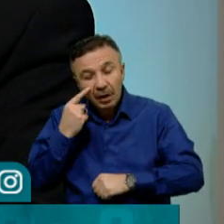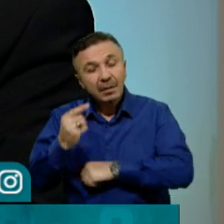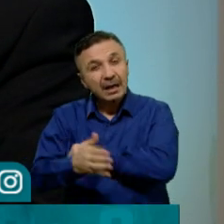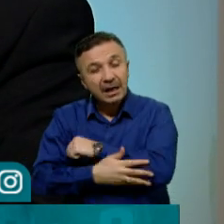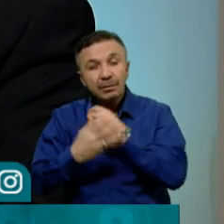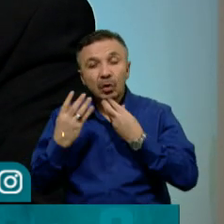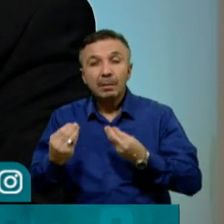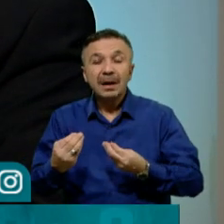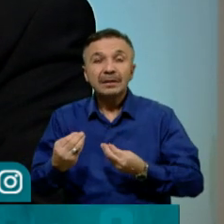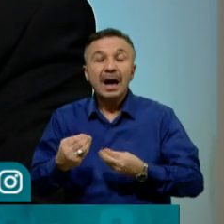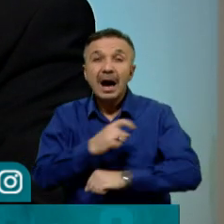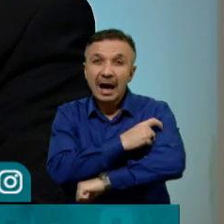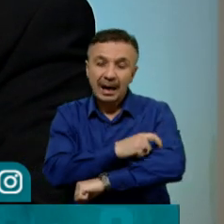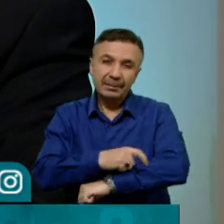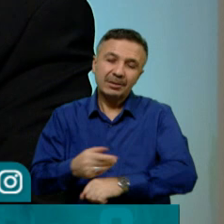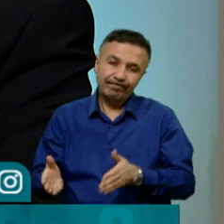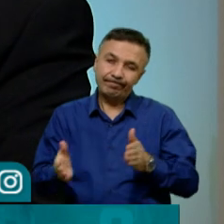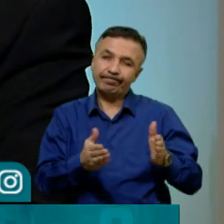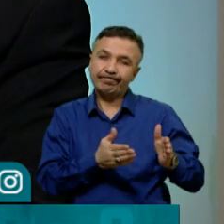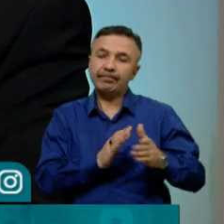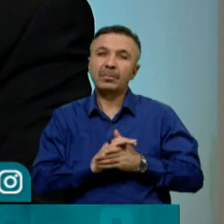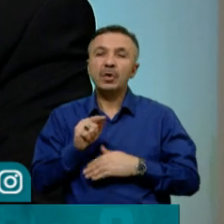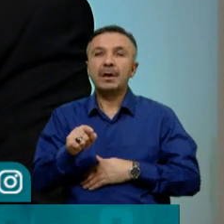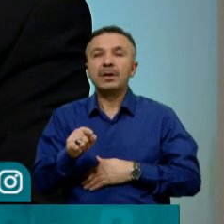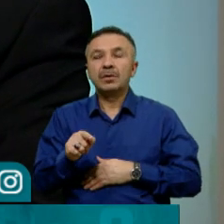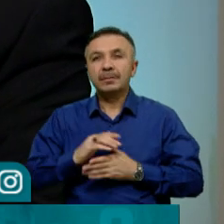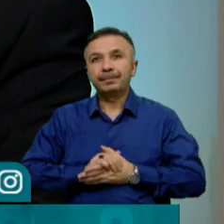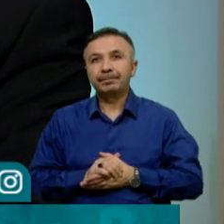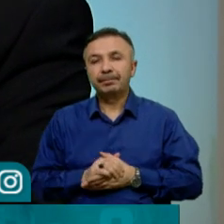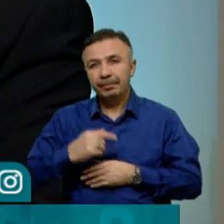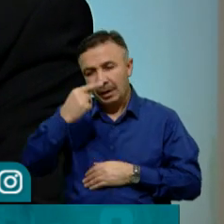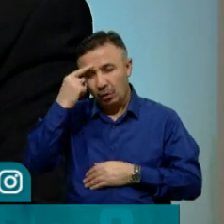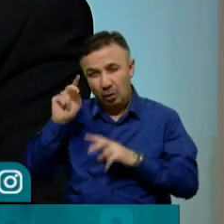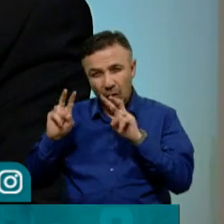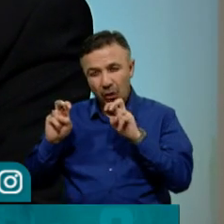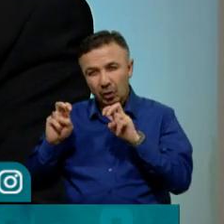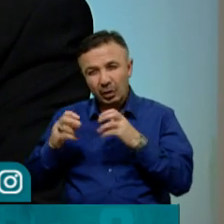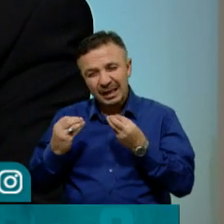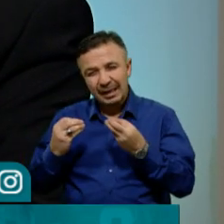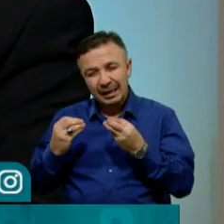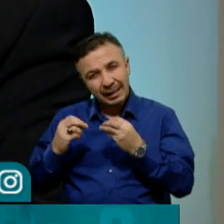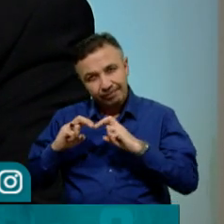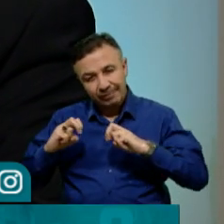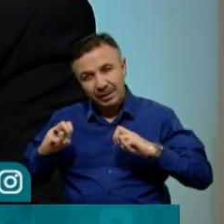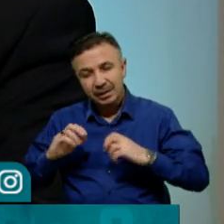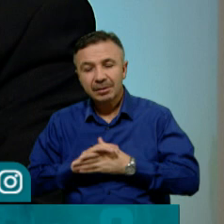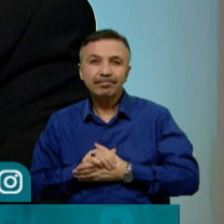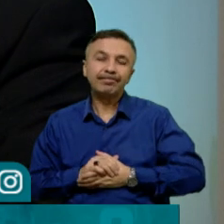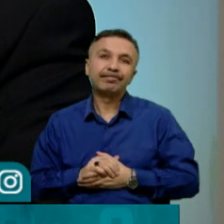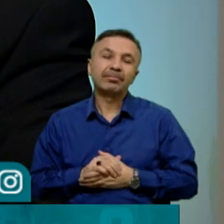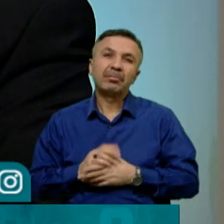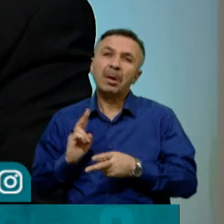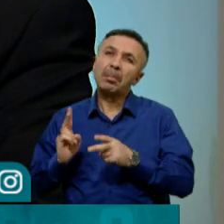bir de şöyle bir durum var Belki siz o konuyu daha da iyi açtınız bazı